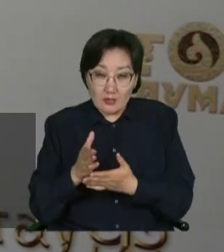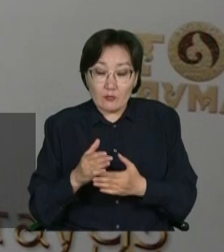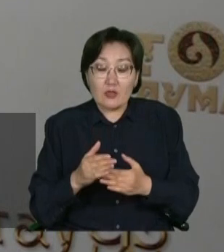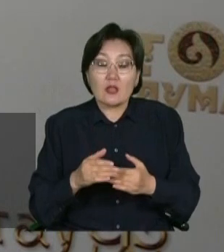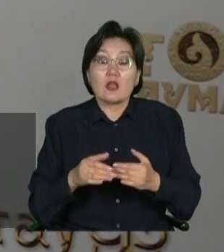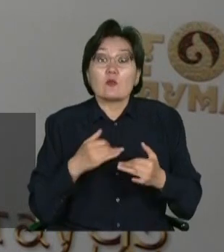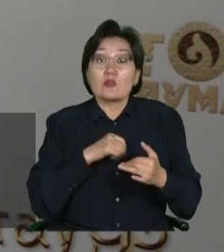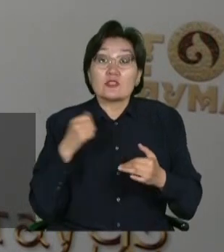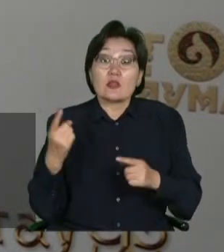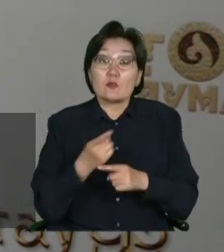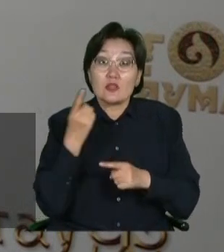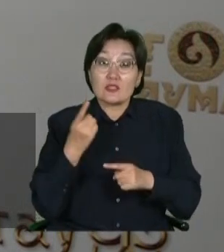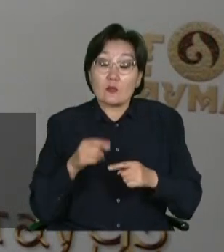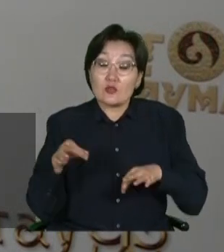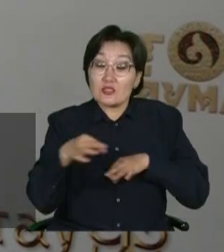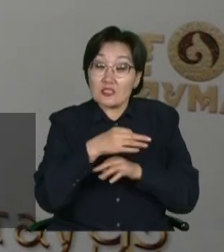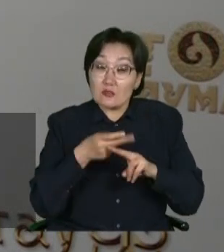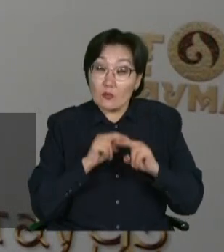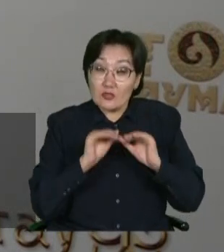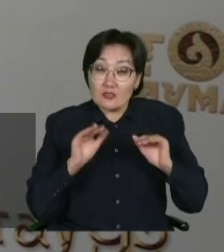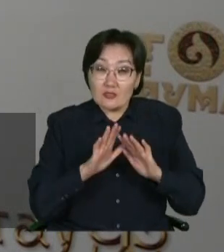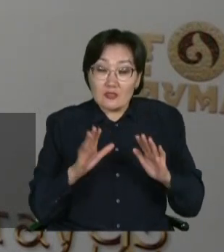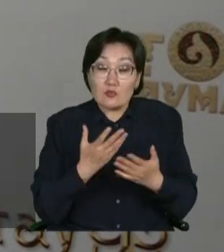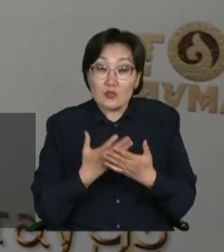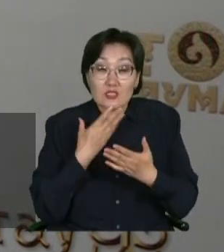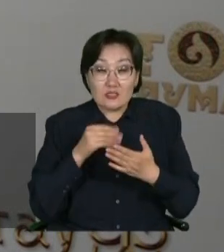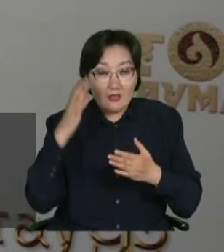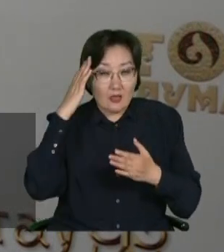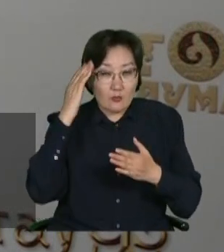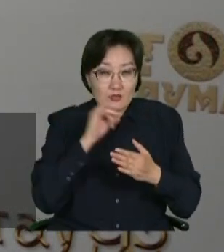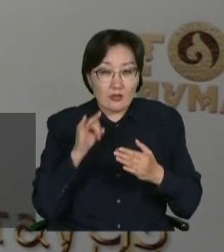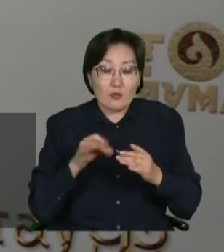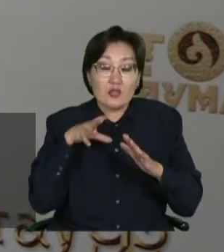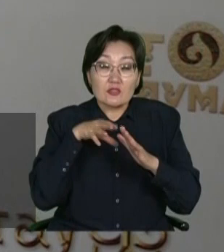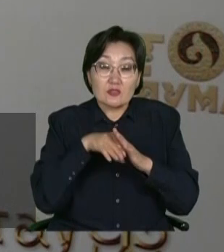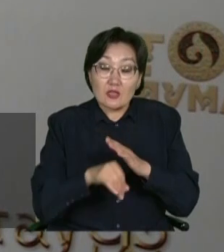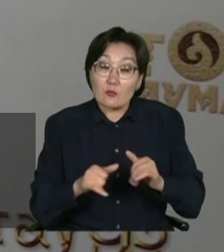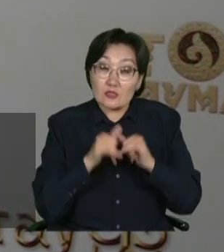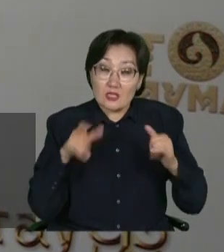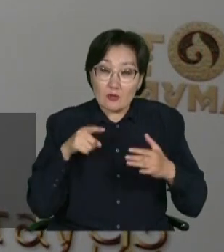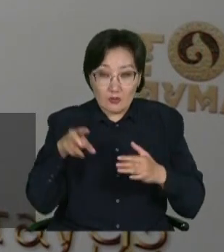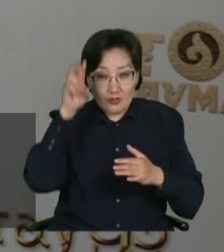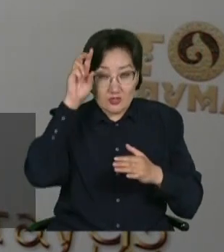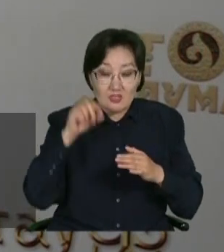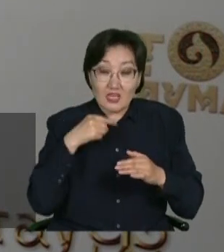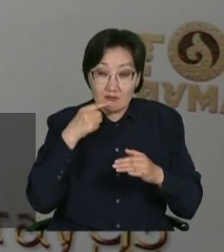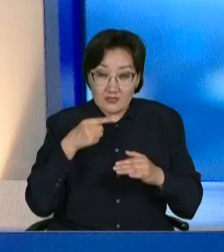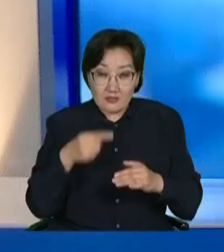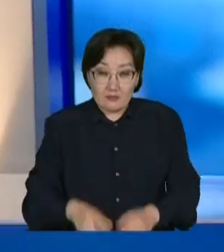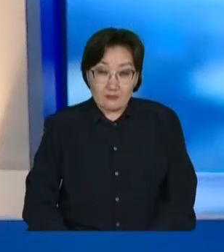«Галамарт» – это наш первый продюсерский проект, в котором дети не только показывают свои таланты, но и вносят вклад в развитие государственного языка.